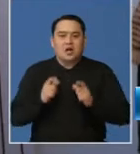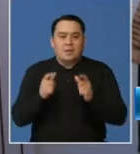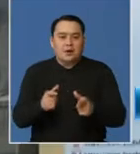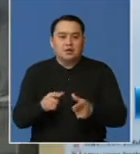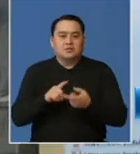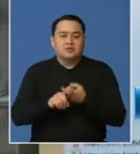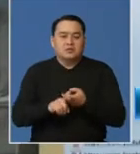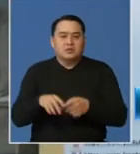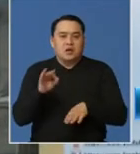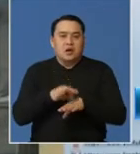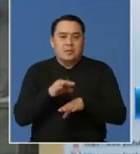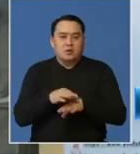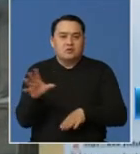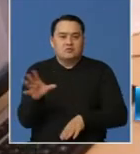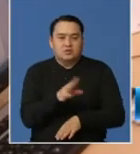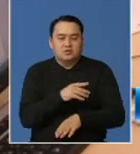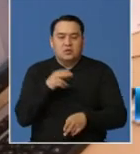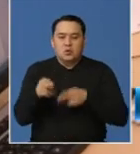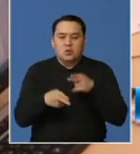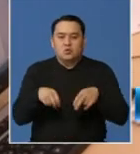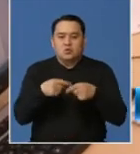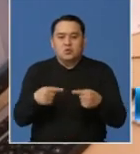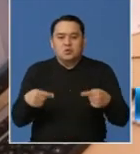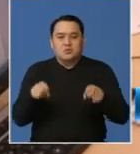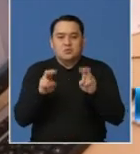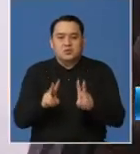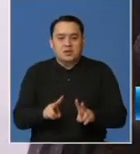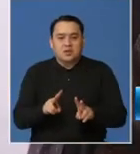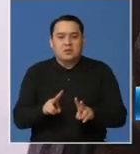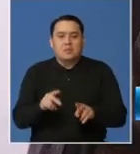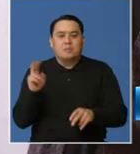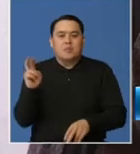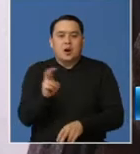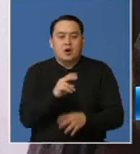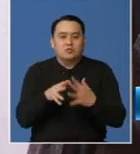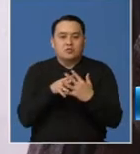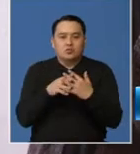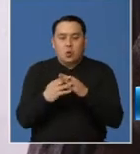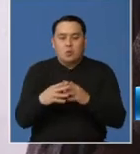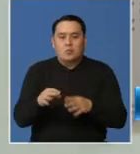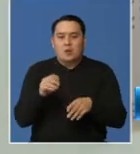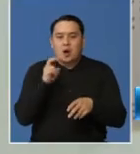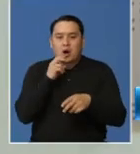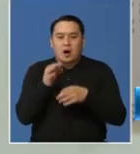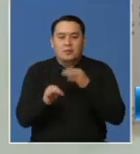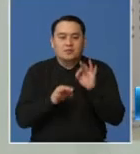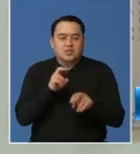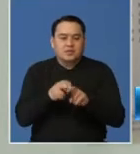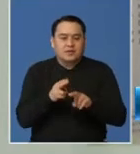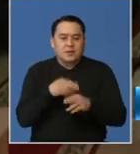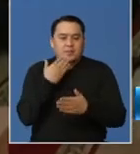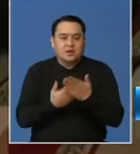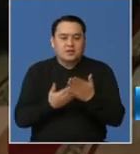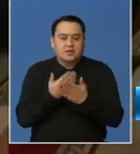связи с этим онкологи, маммологи, хирурги и другие специалисты районной поликлиники проехались по селам, где провели обследование.